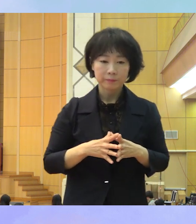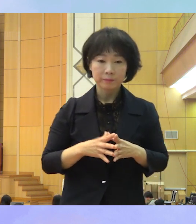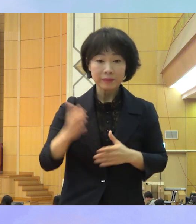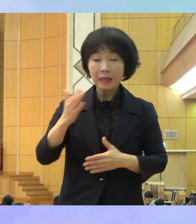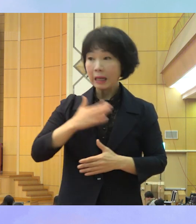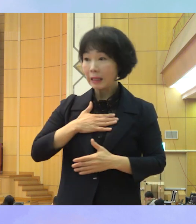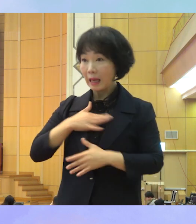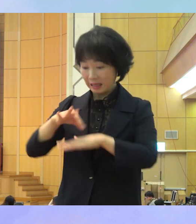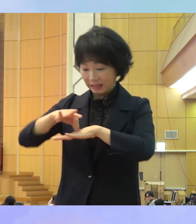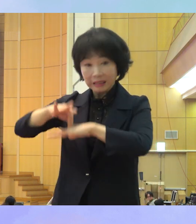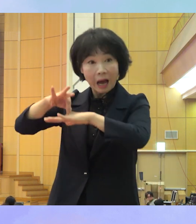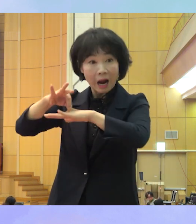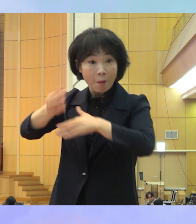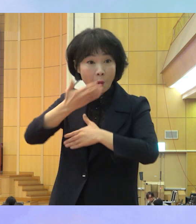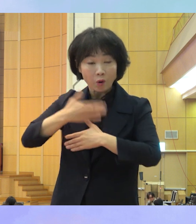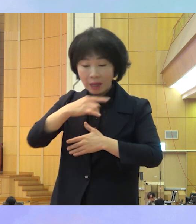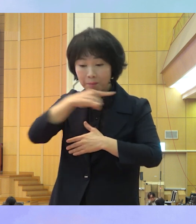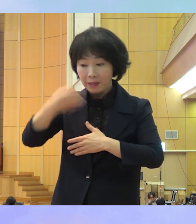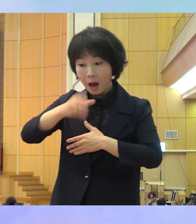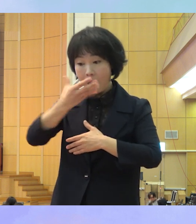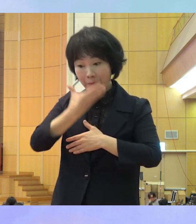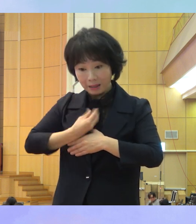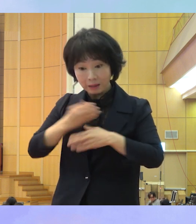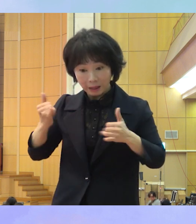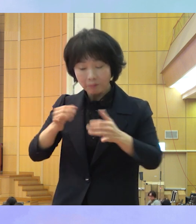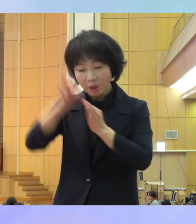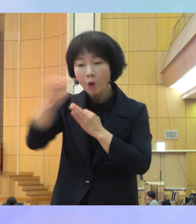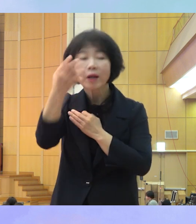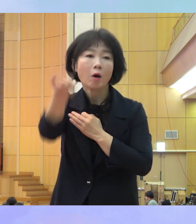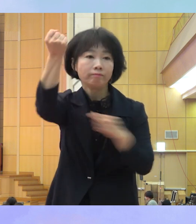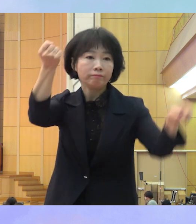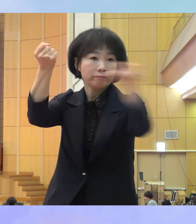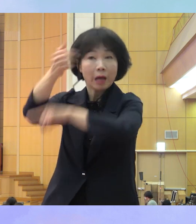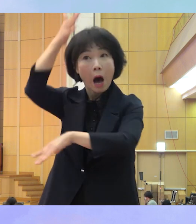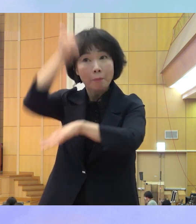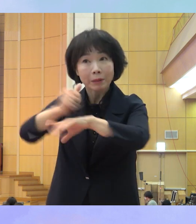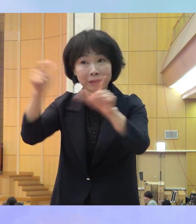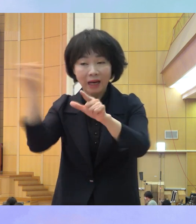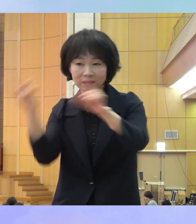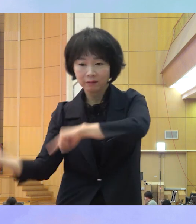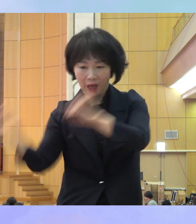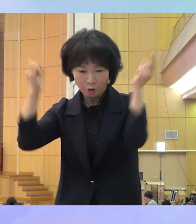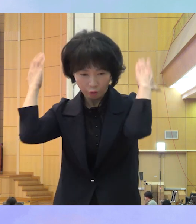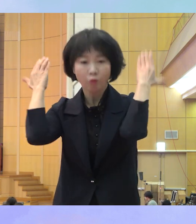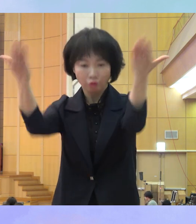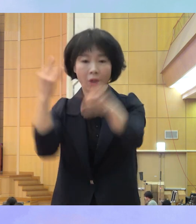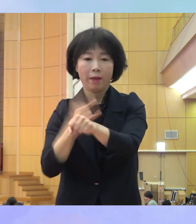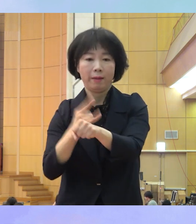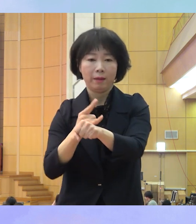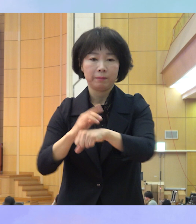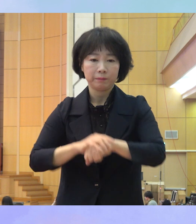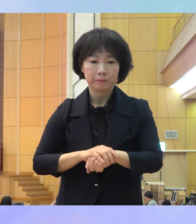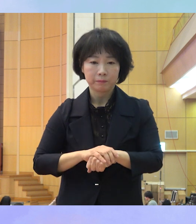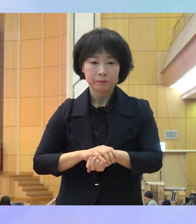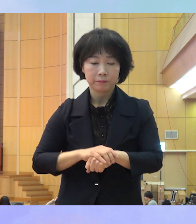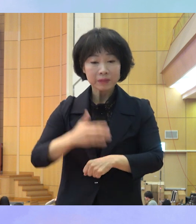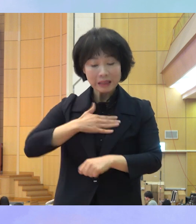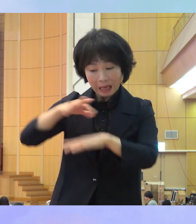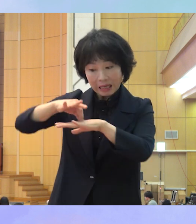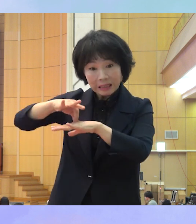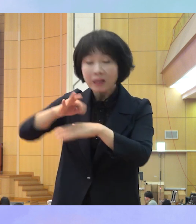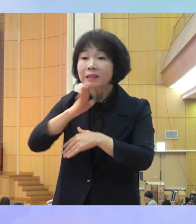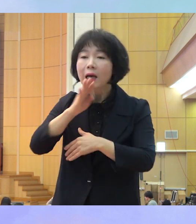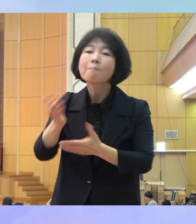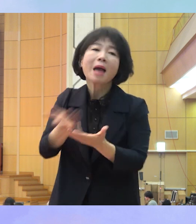내 살을 먹고 내 피를 마시는 자는 영생을 가졌고 마지막 날에 내가 그를 다시 살리리니 내